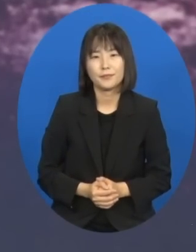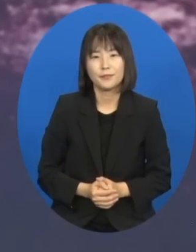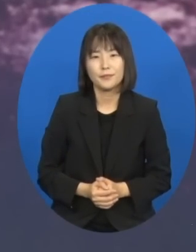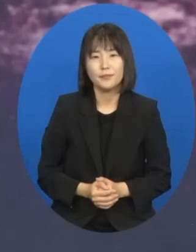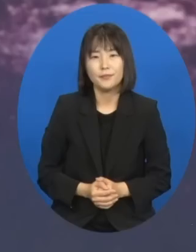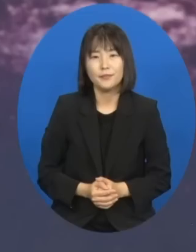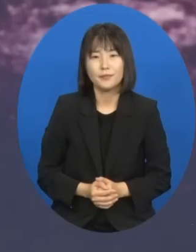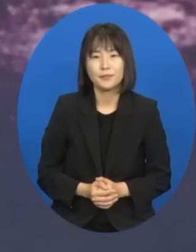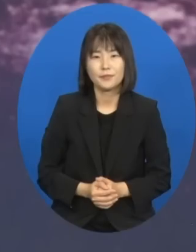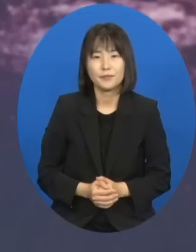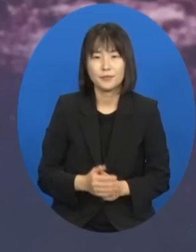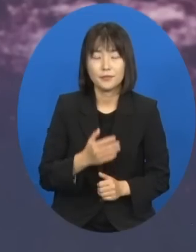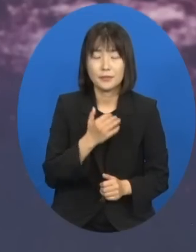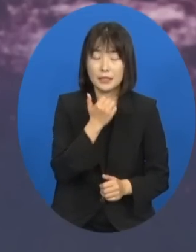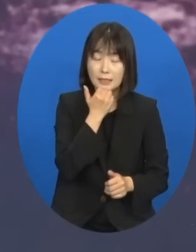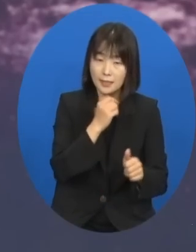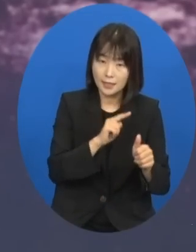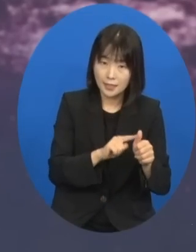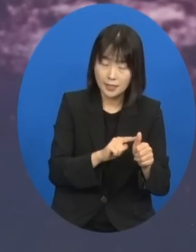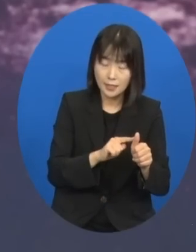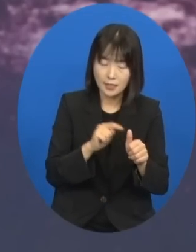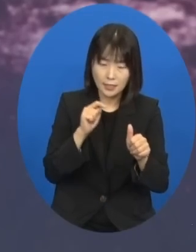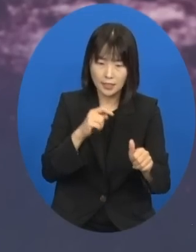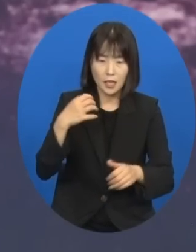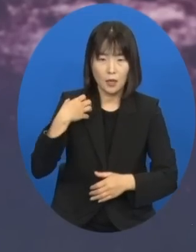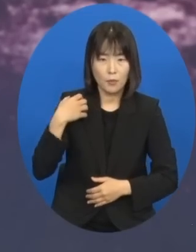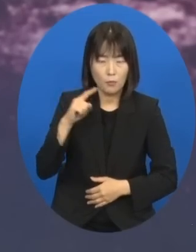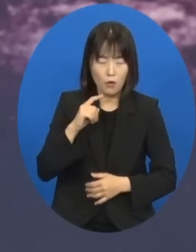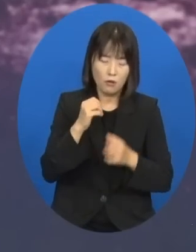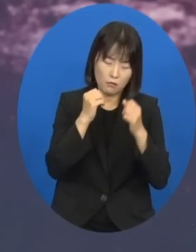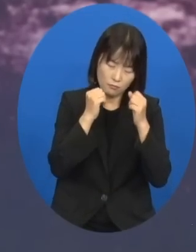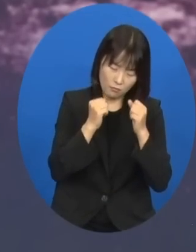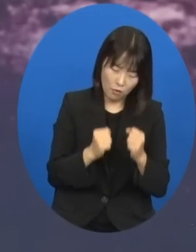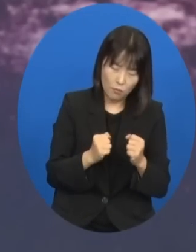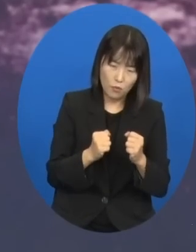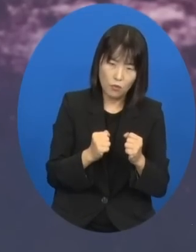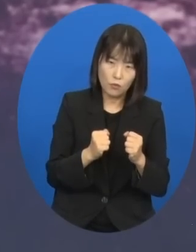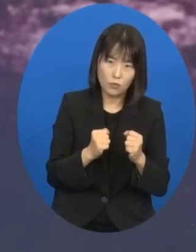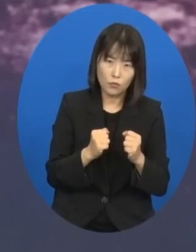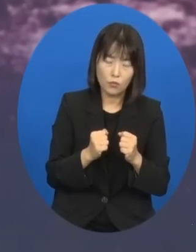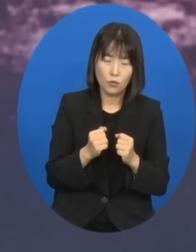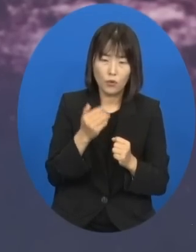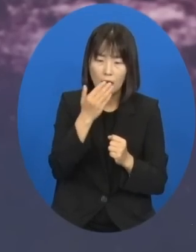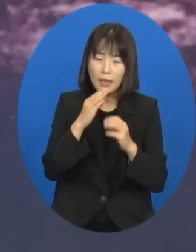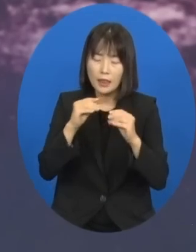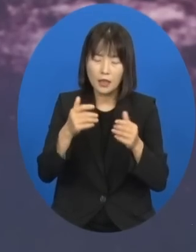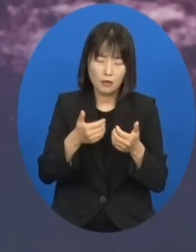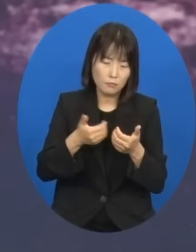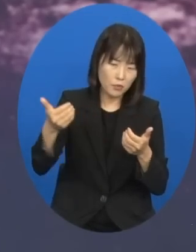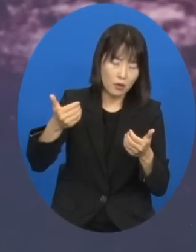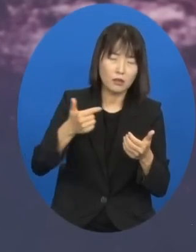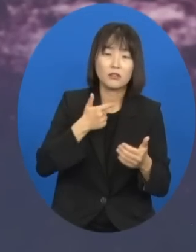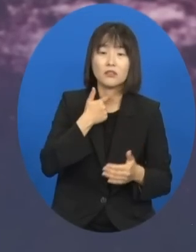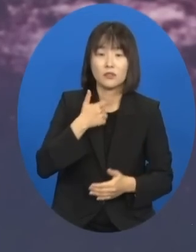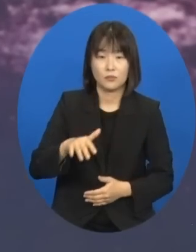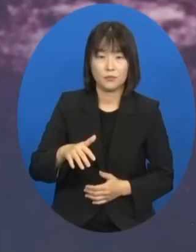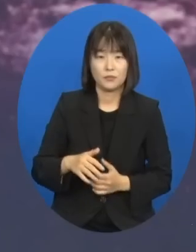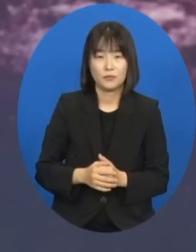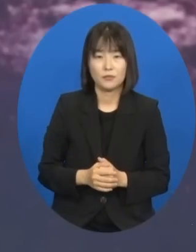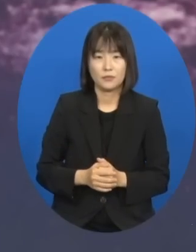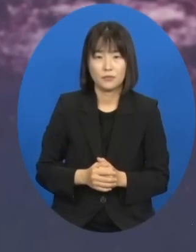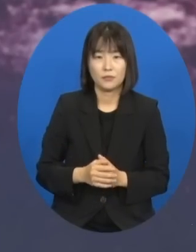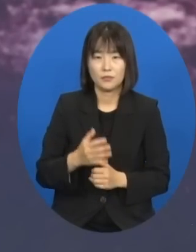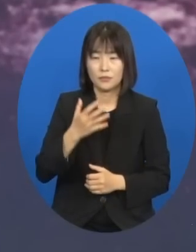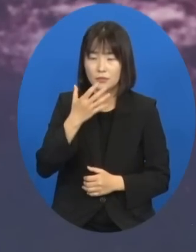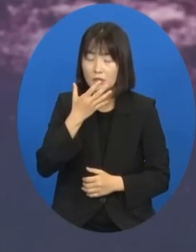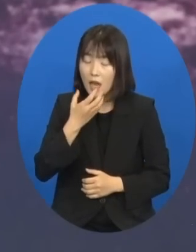그래서 그의 사명은요, 머물러 있는 것이었고 한 번도 여러분 가나안은 벗어난 적이 없어요. 자 보세요. 아브라함은 애굽에도